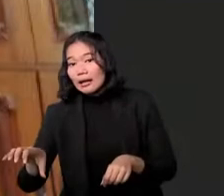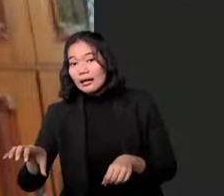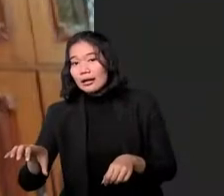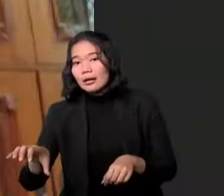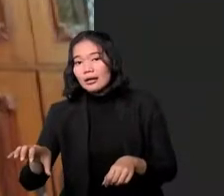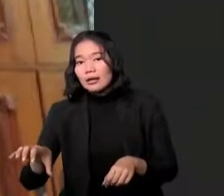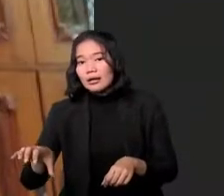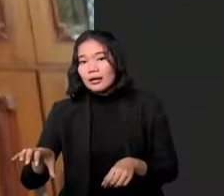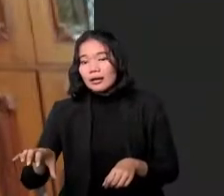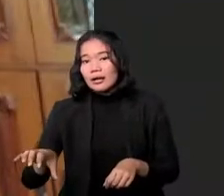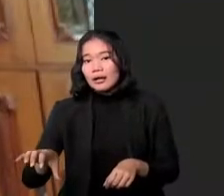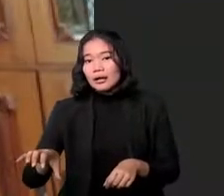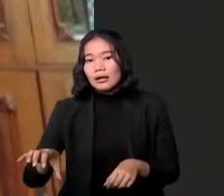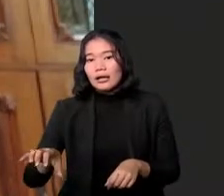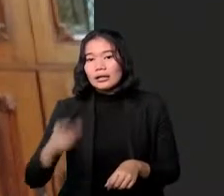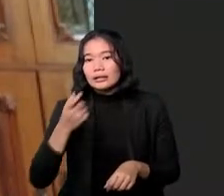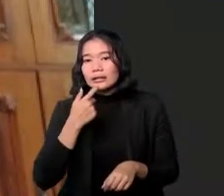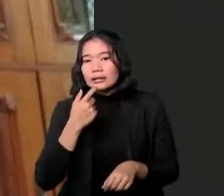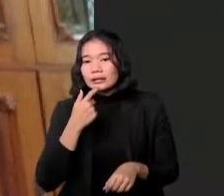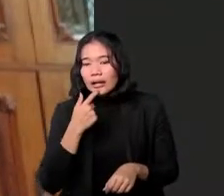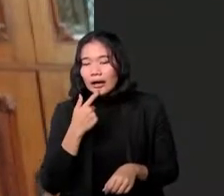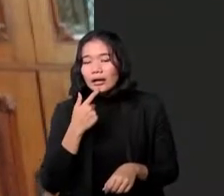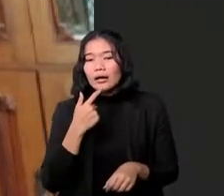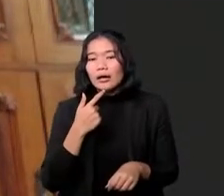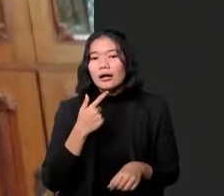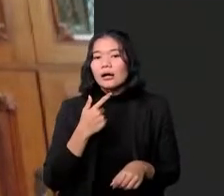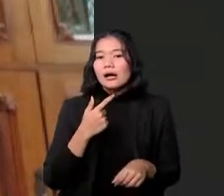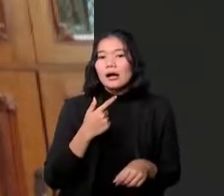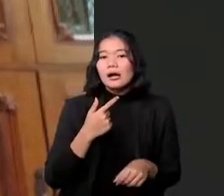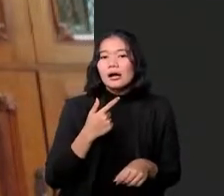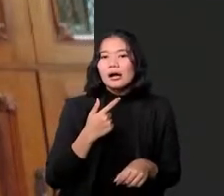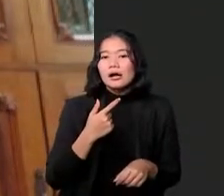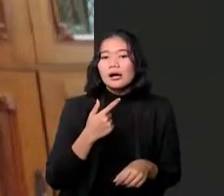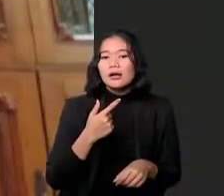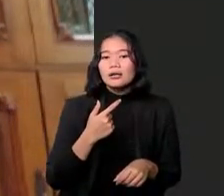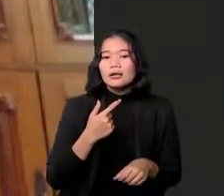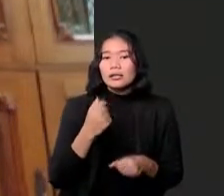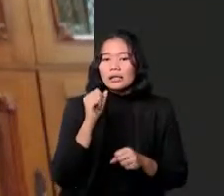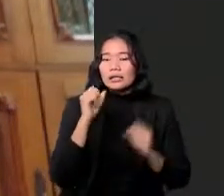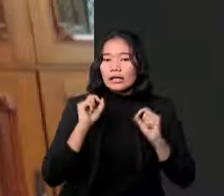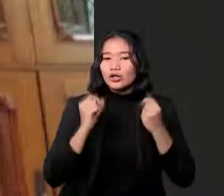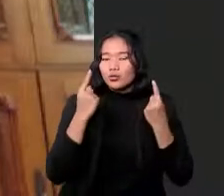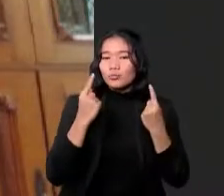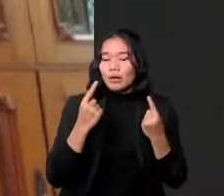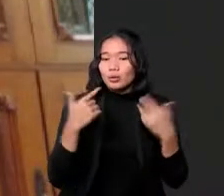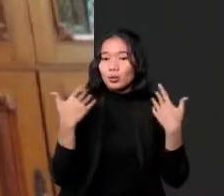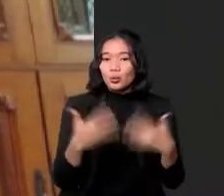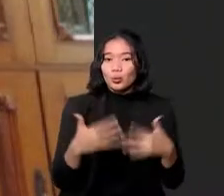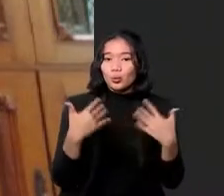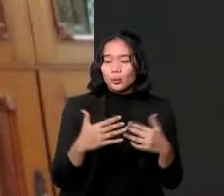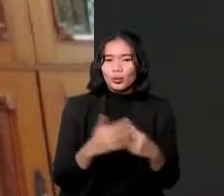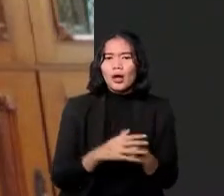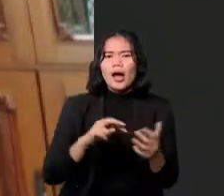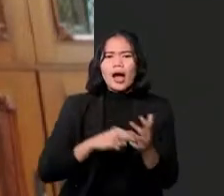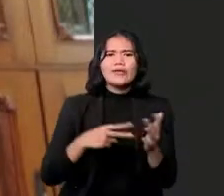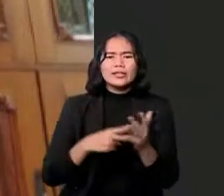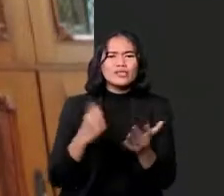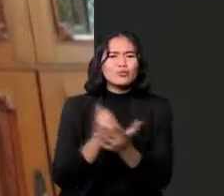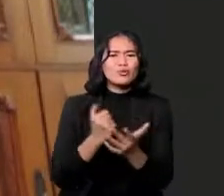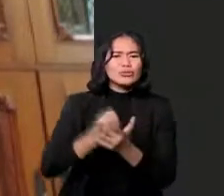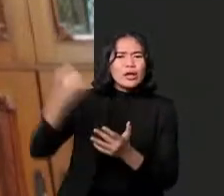bentuk pranata rumah tangga itu terwujud secara sangat konkret. Jadi ada hikmahnya juga